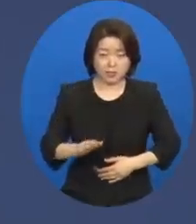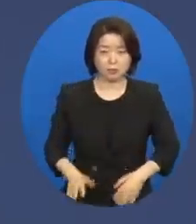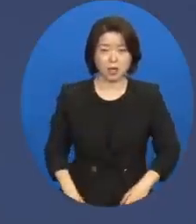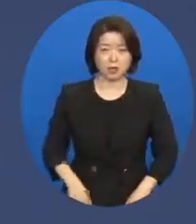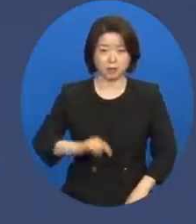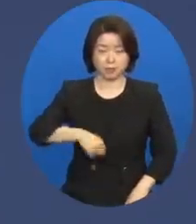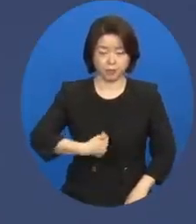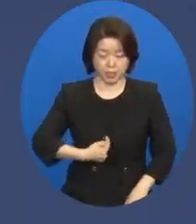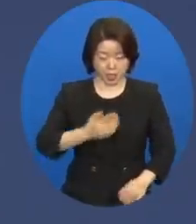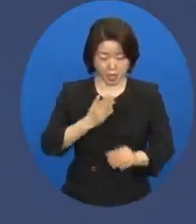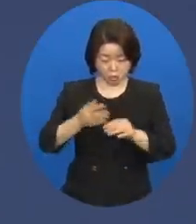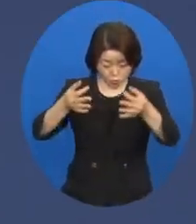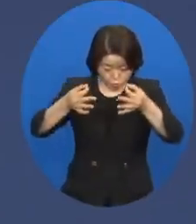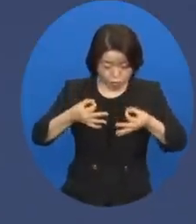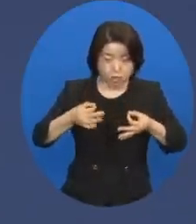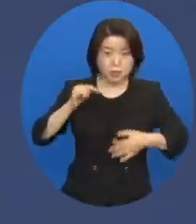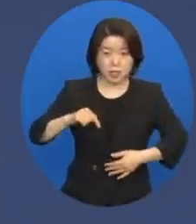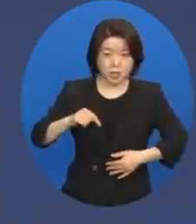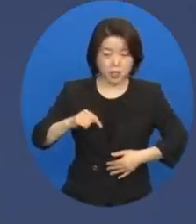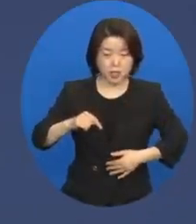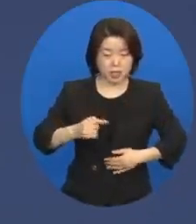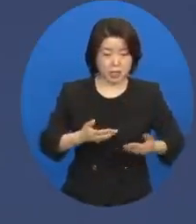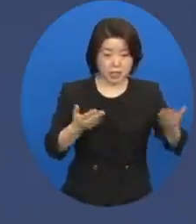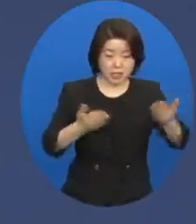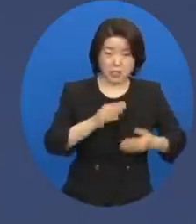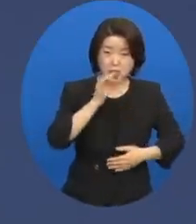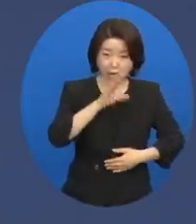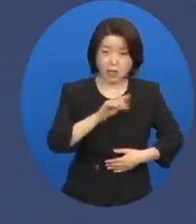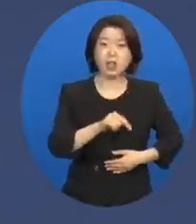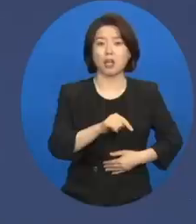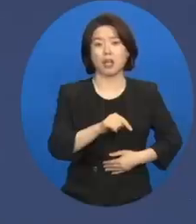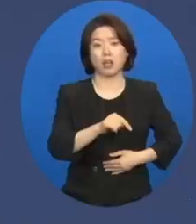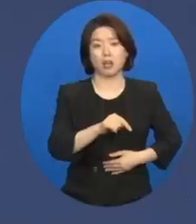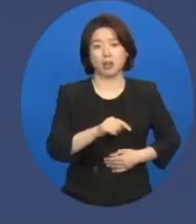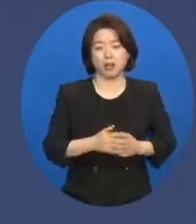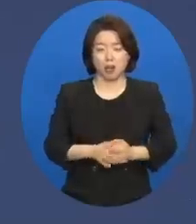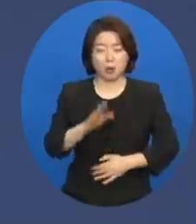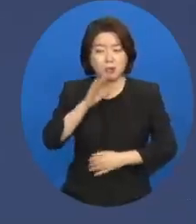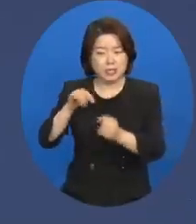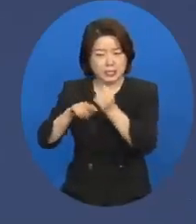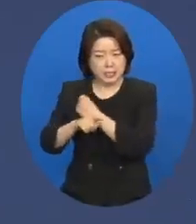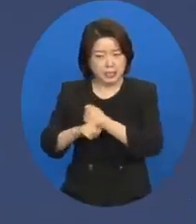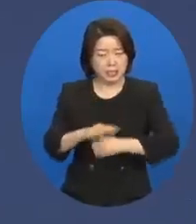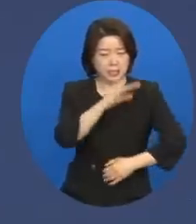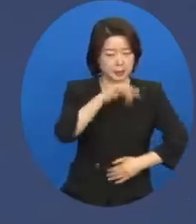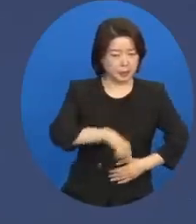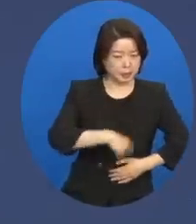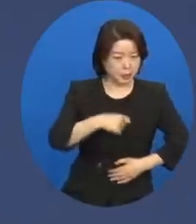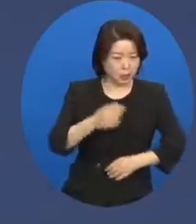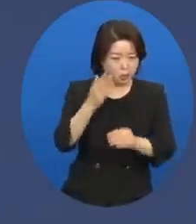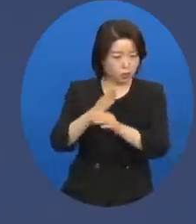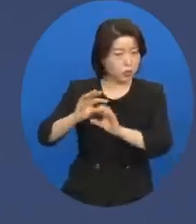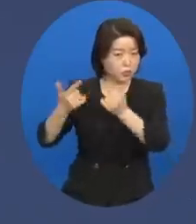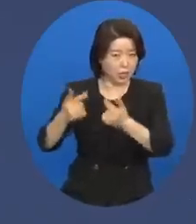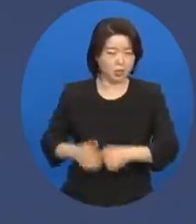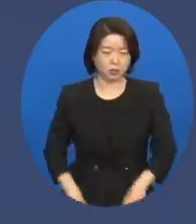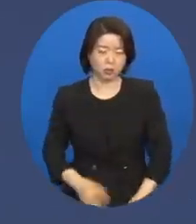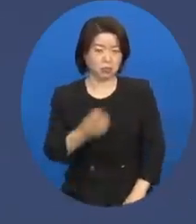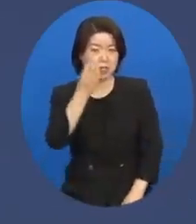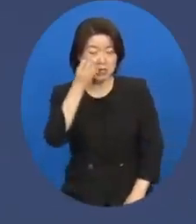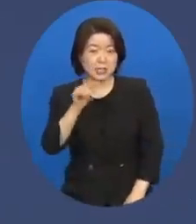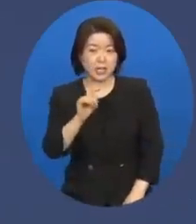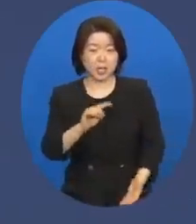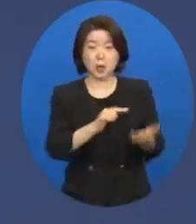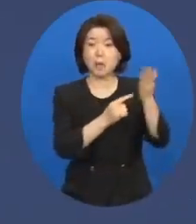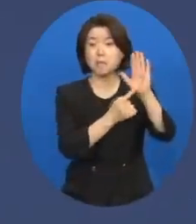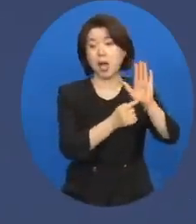자기 중심에 이익이 되고 안 되는 게 중심이 돼가지고 진리와 정의가 중심이 되는 게 아니라 이상하게